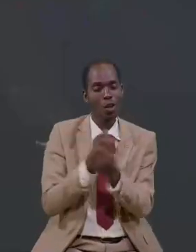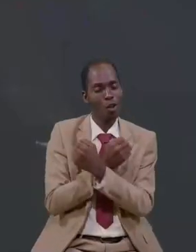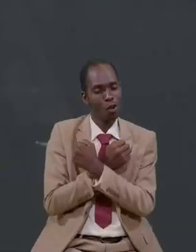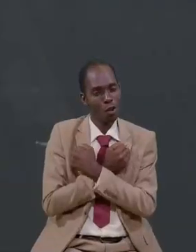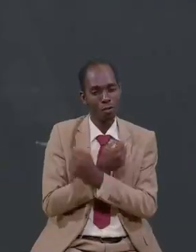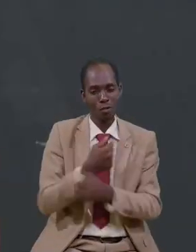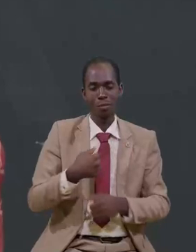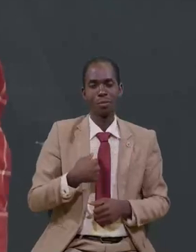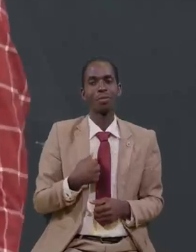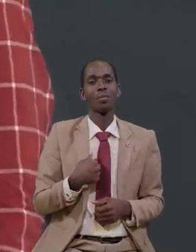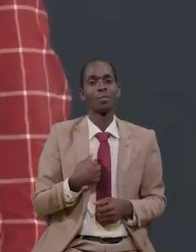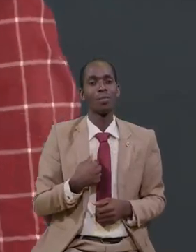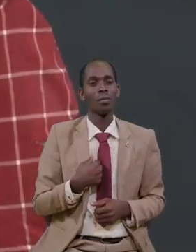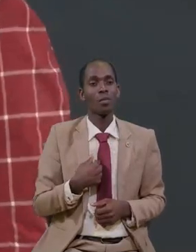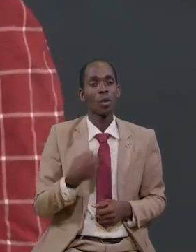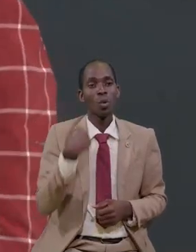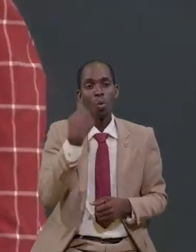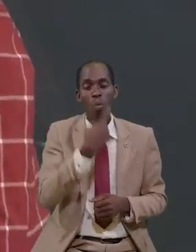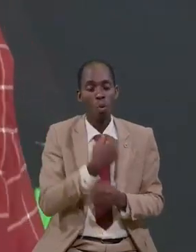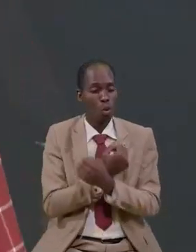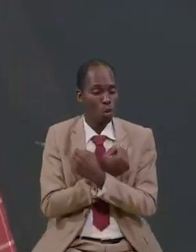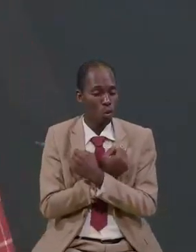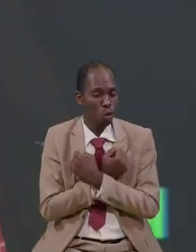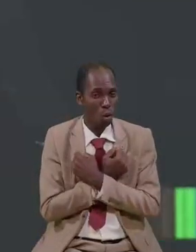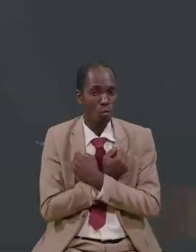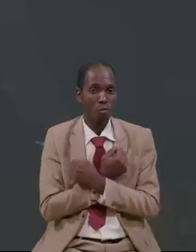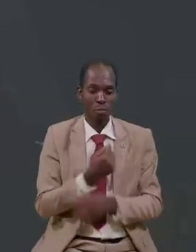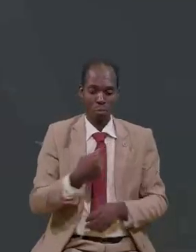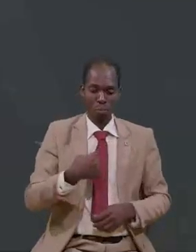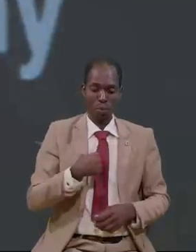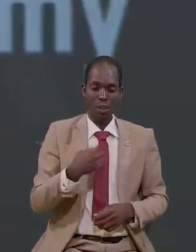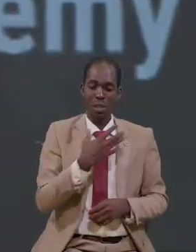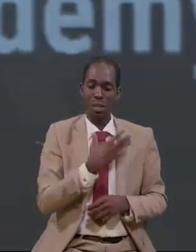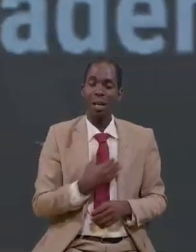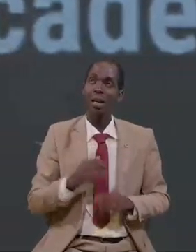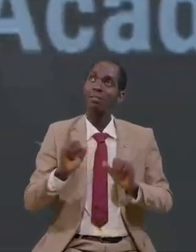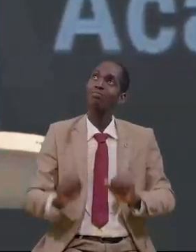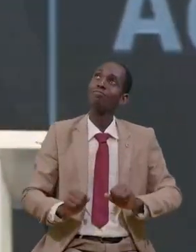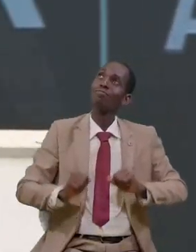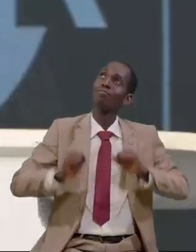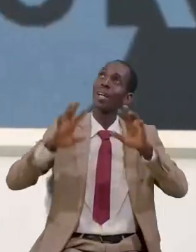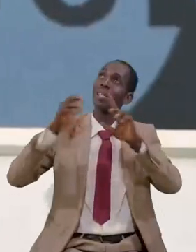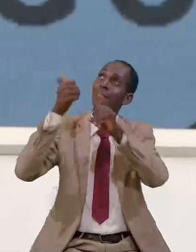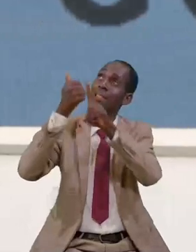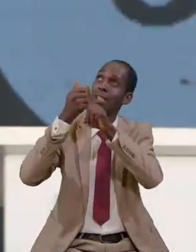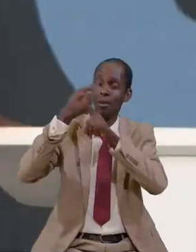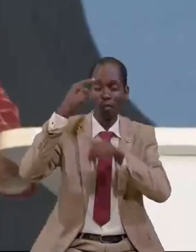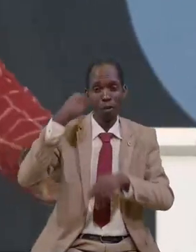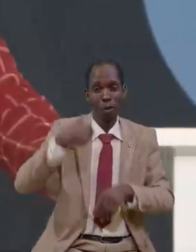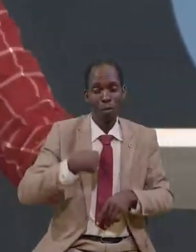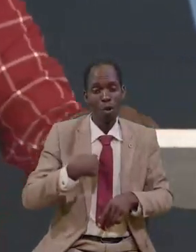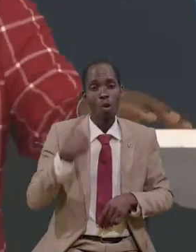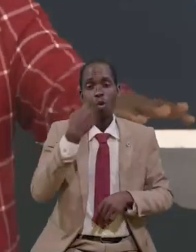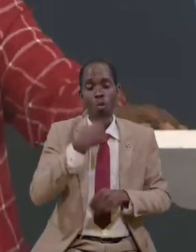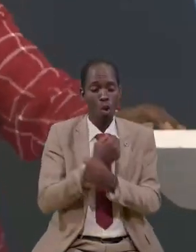Qui m'a aimé et s'est livré lui-même pour moi. Qui m'a aimé et qui s'est